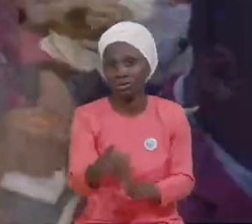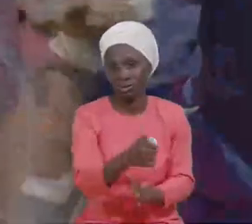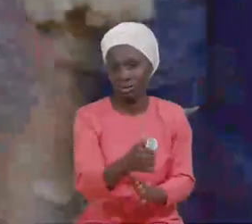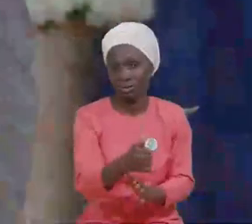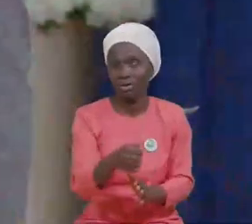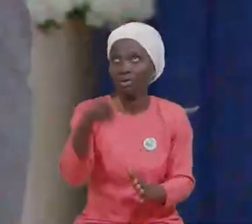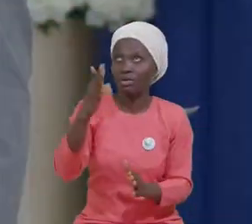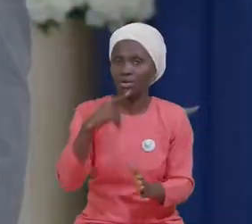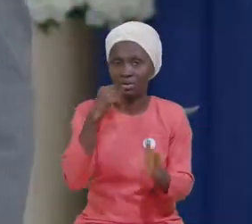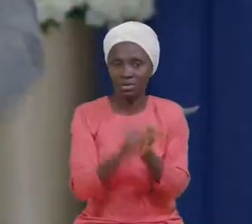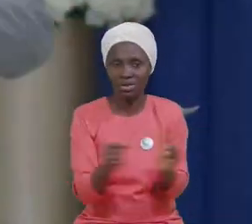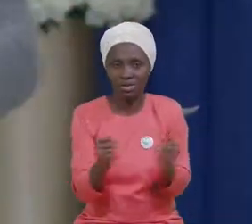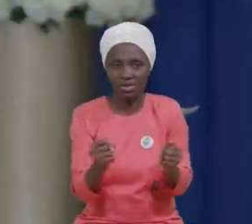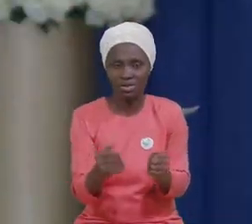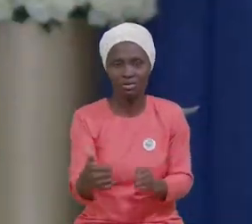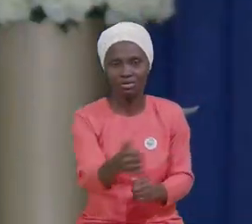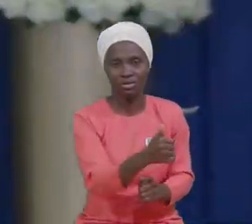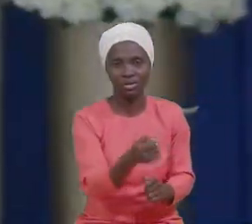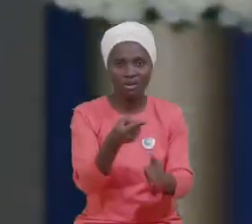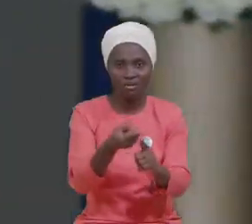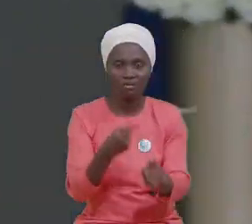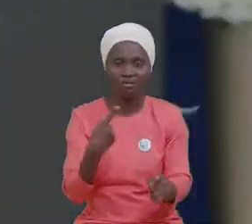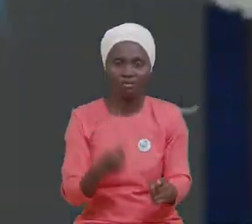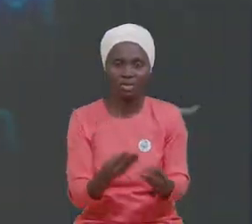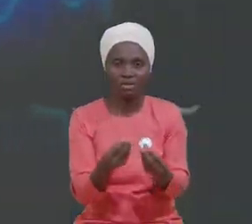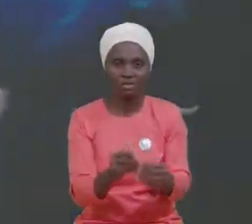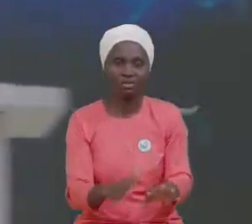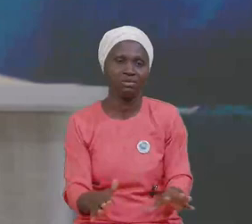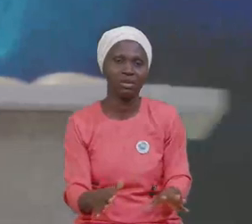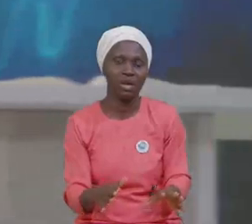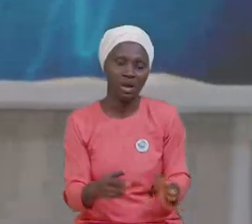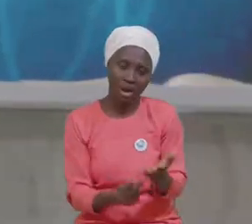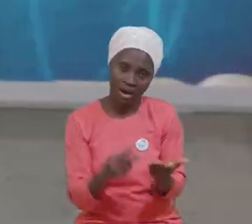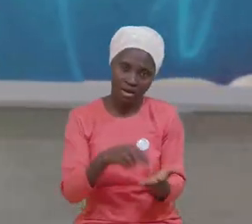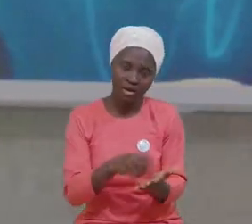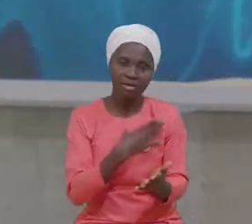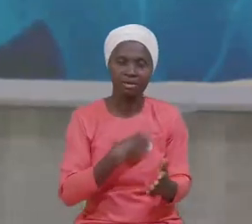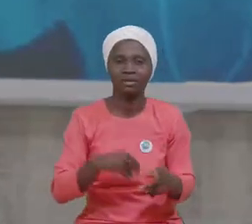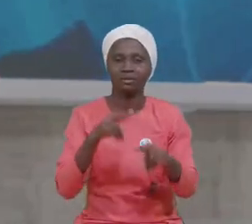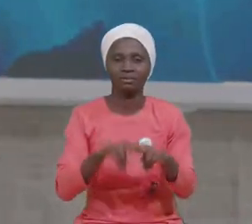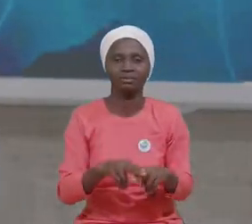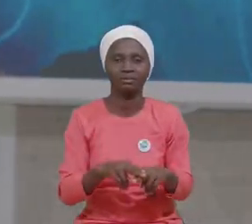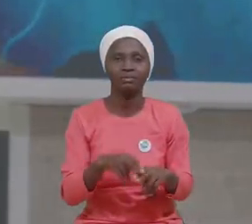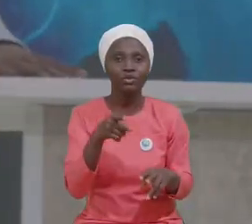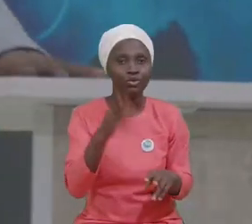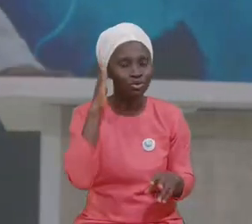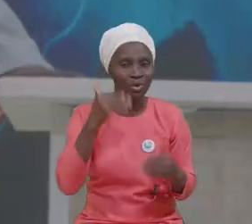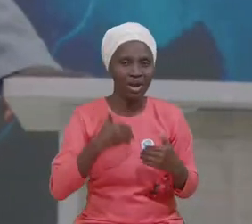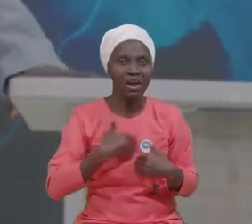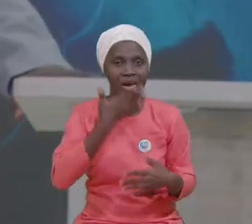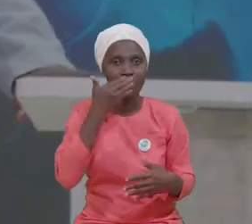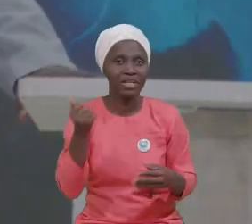ta poussière. Lève-toi. Mets-toi sur ton séant. Tu auras un